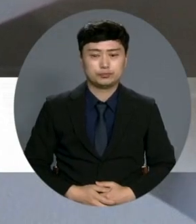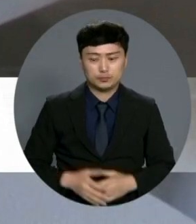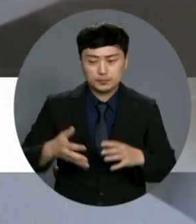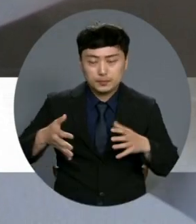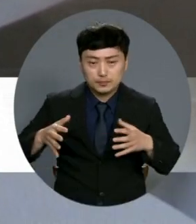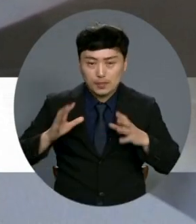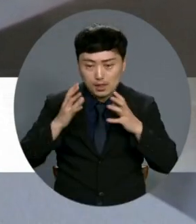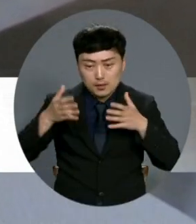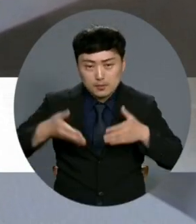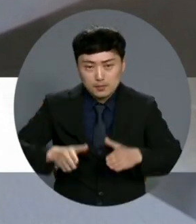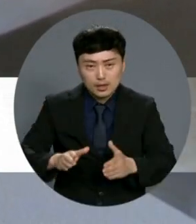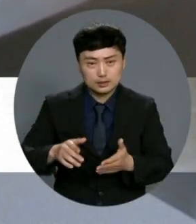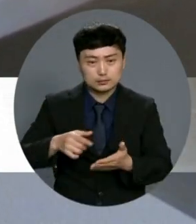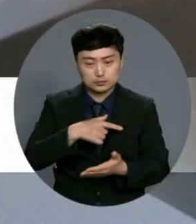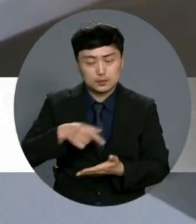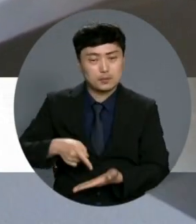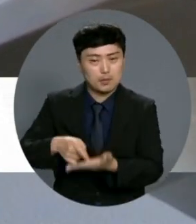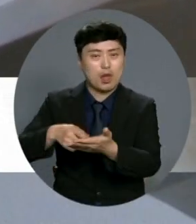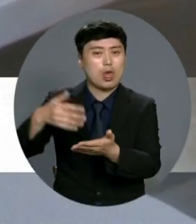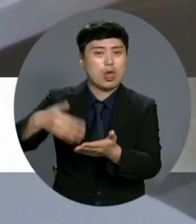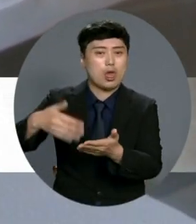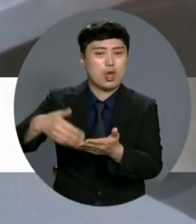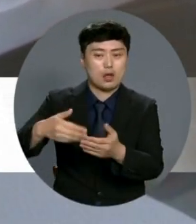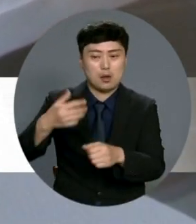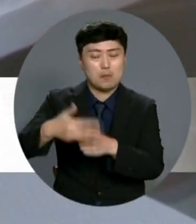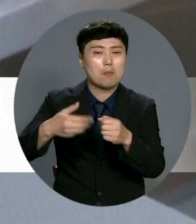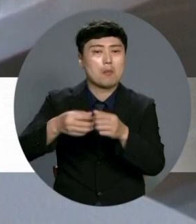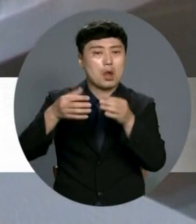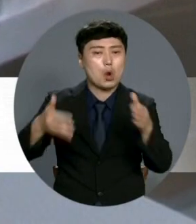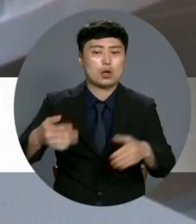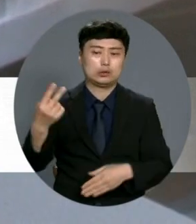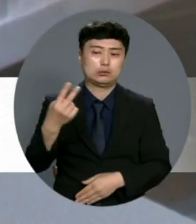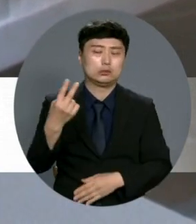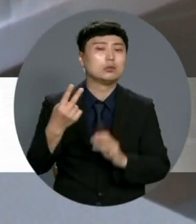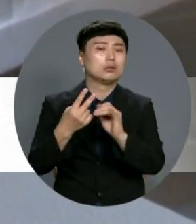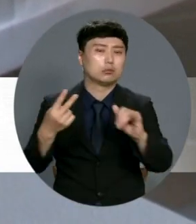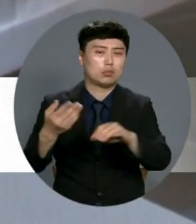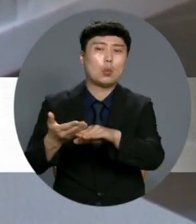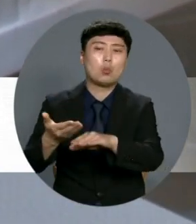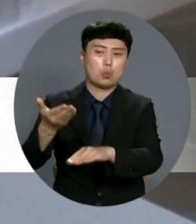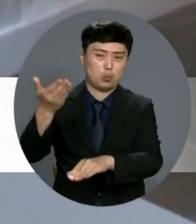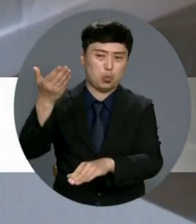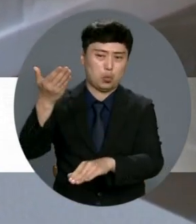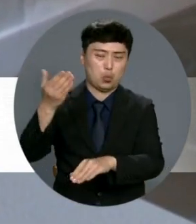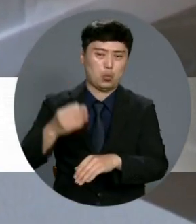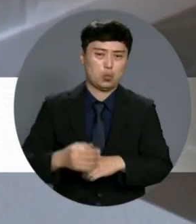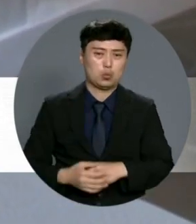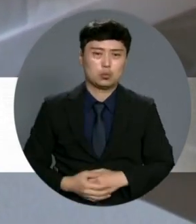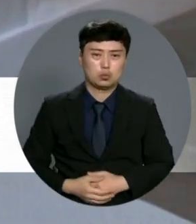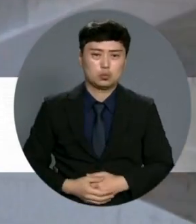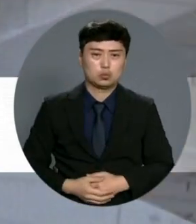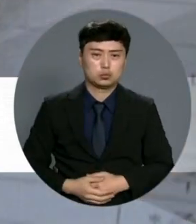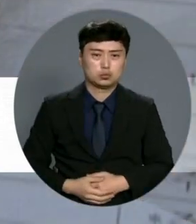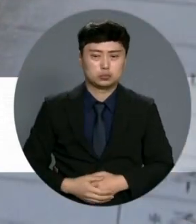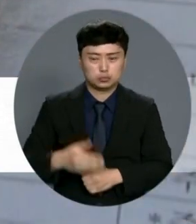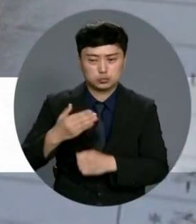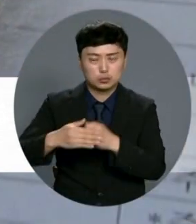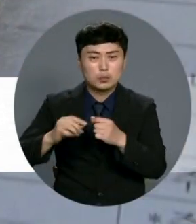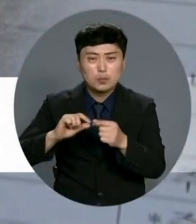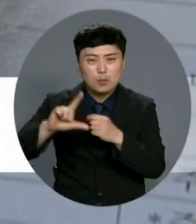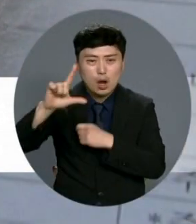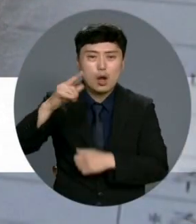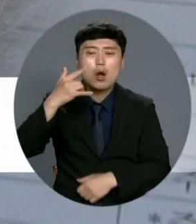태어나고도 출생신고가 되지 않은 아이가 최근 8년 동안 2000명이 넘는 것으로 파악되고 있습니다 대부분